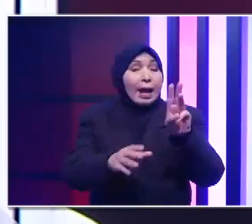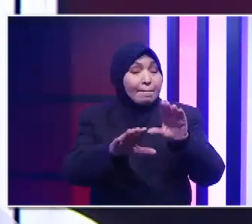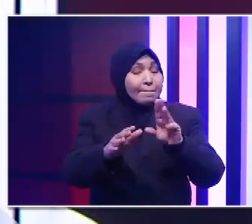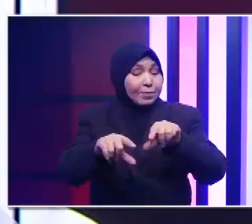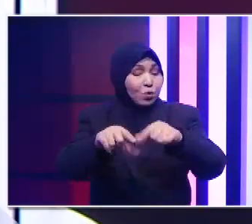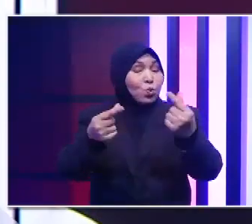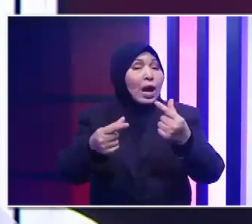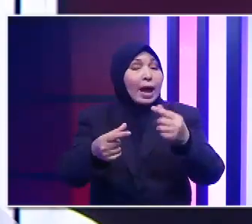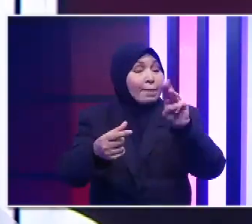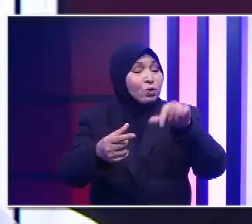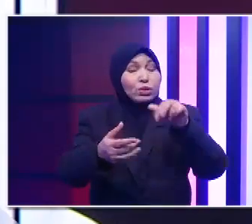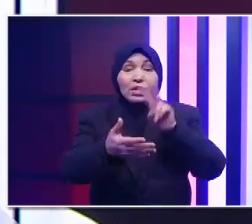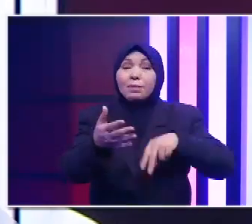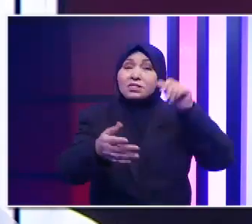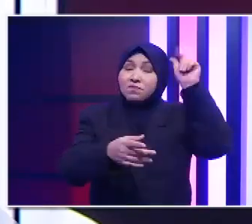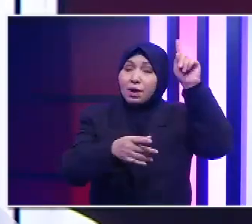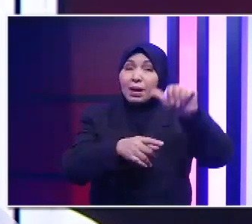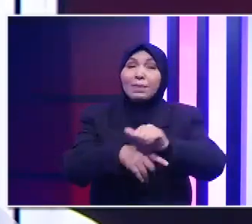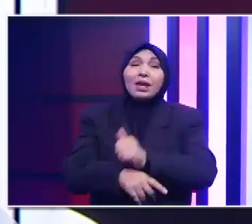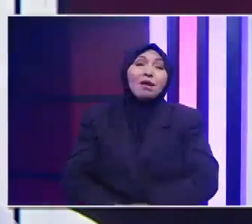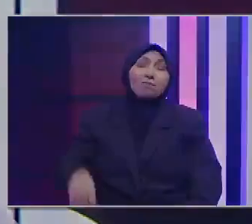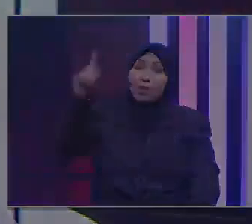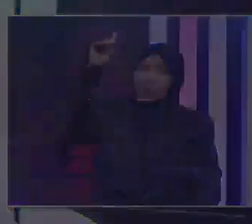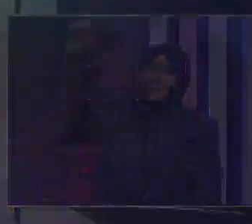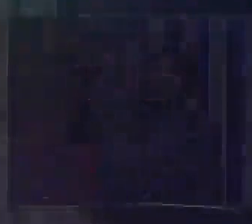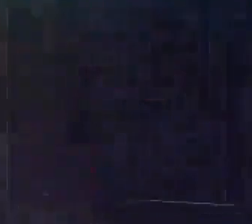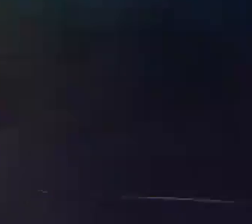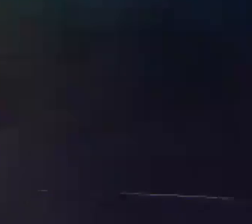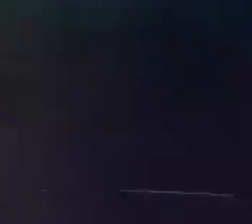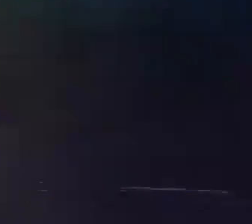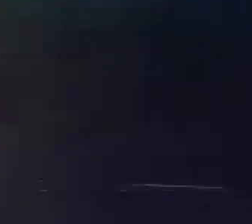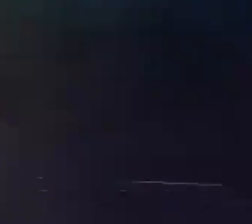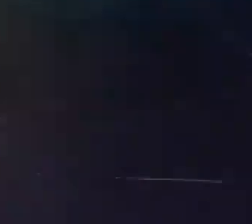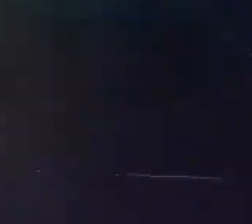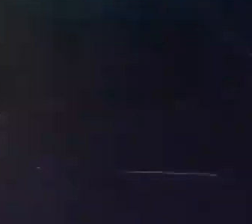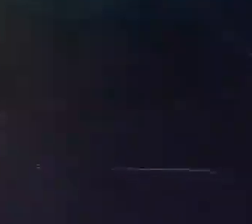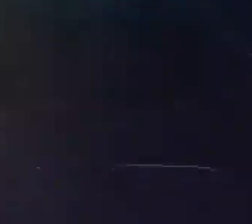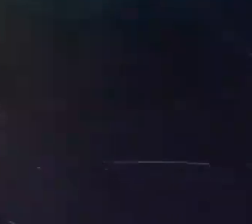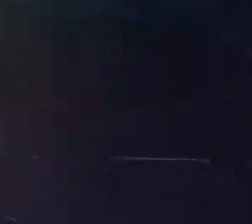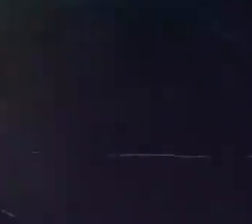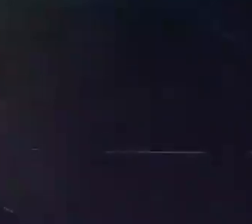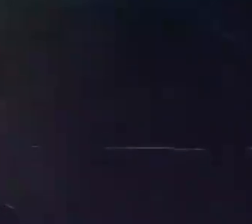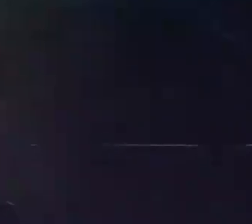time Bace faham Amel sombong porno mungkin